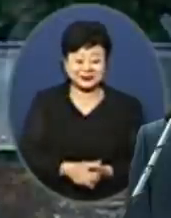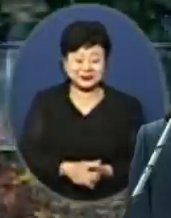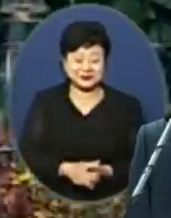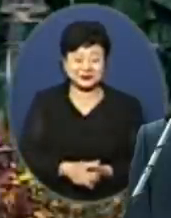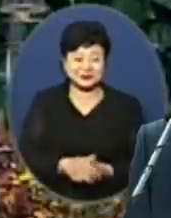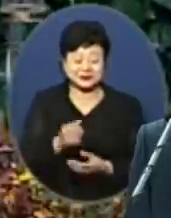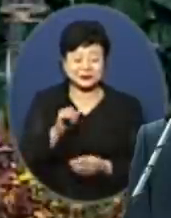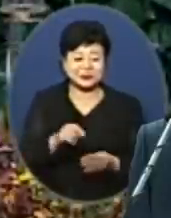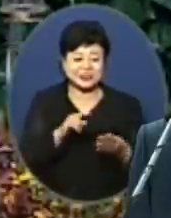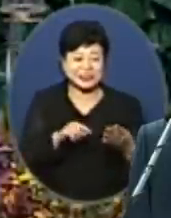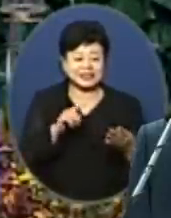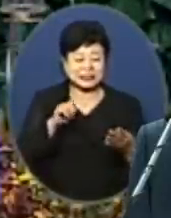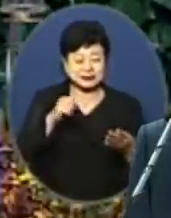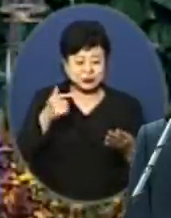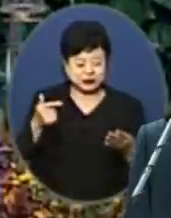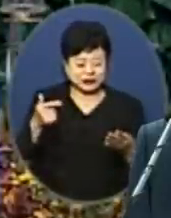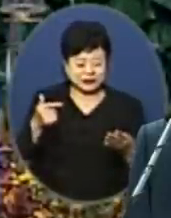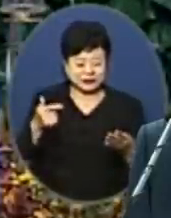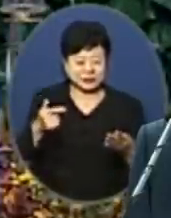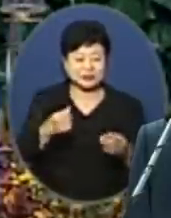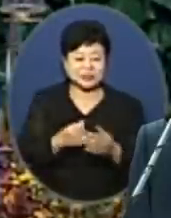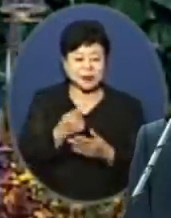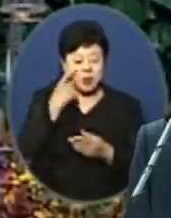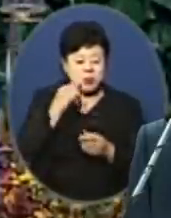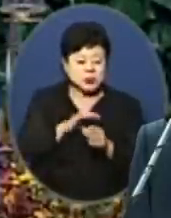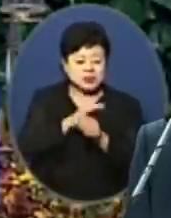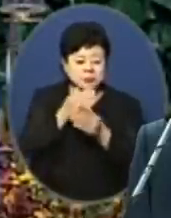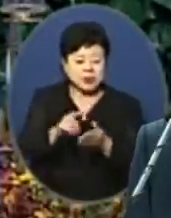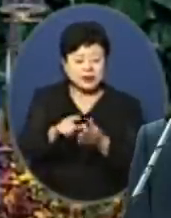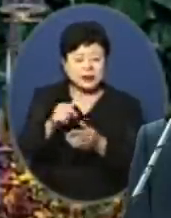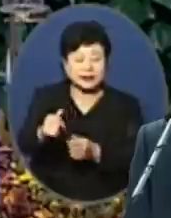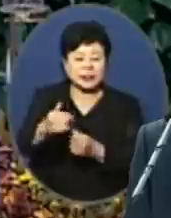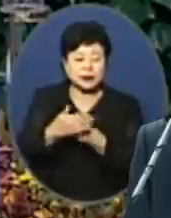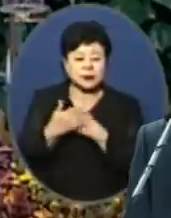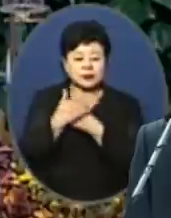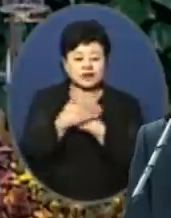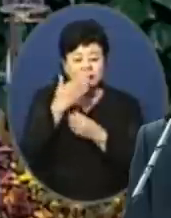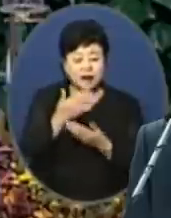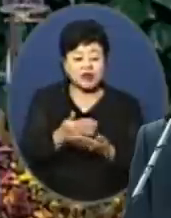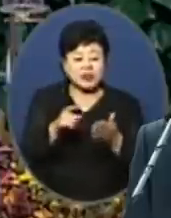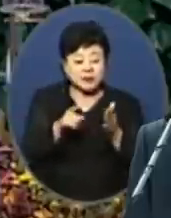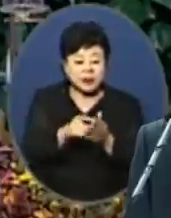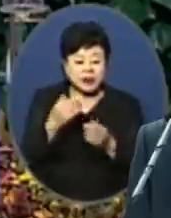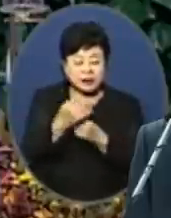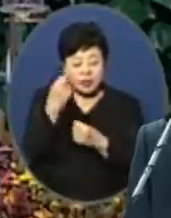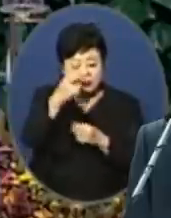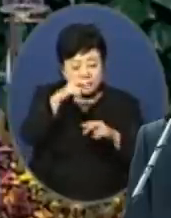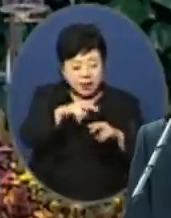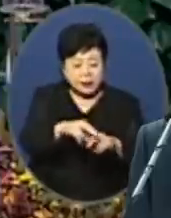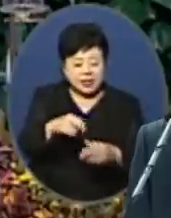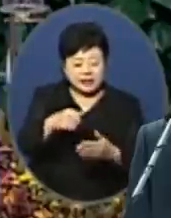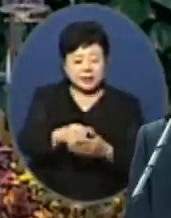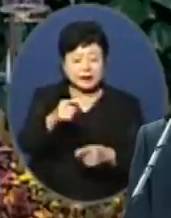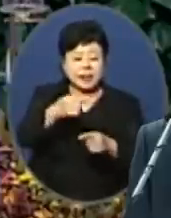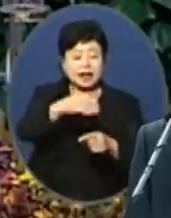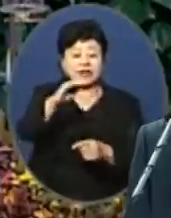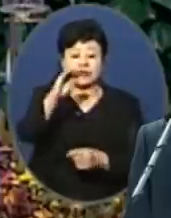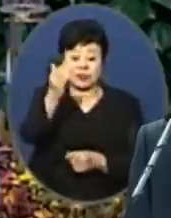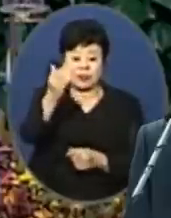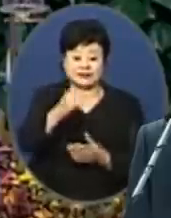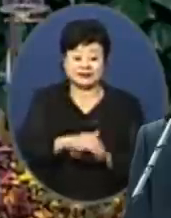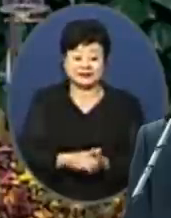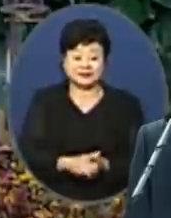히브리서 4장 16절에 그러므로 우리를 긍휼하심을 받고 때를 따라 돕는 은혜를 얻기 위하여 은혜의 보좌 앞에 담대히 나갈